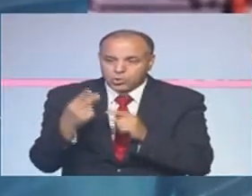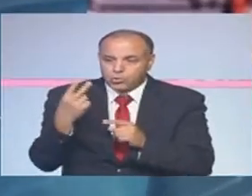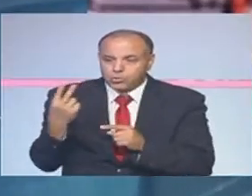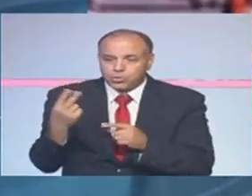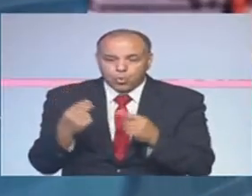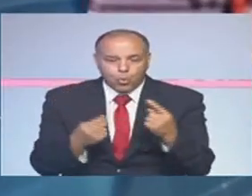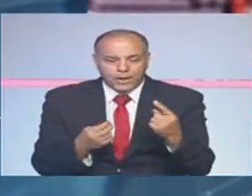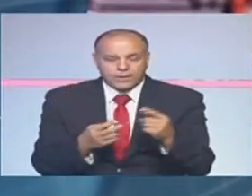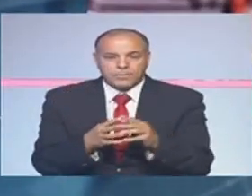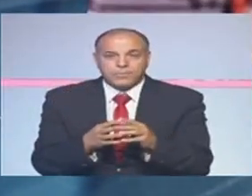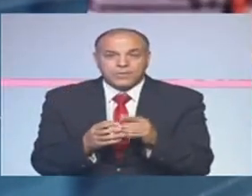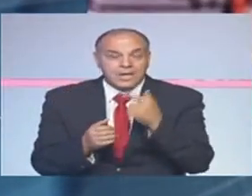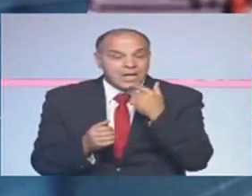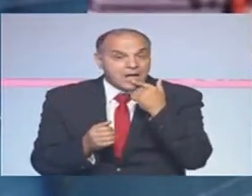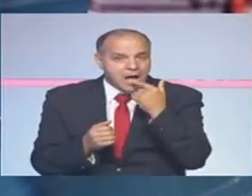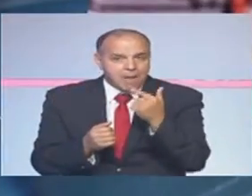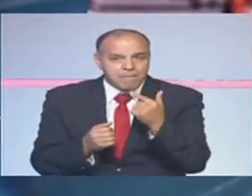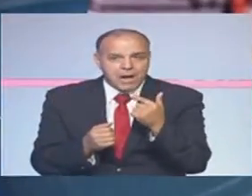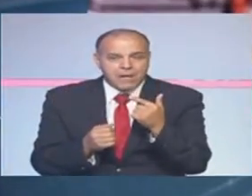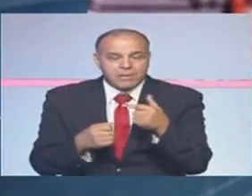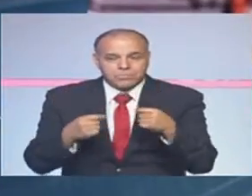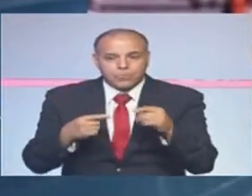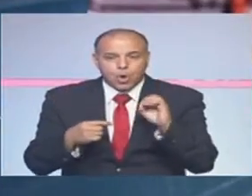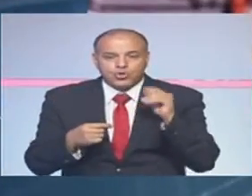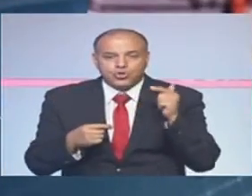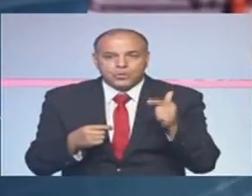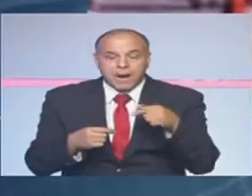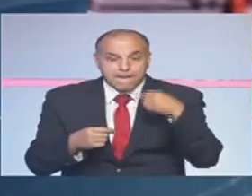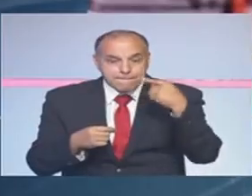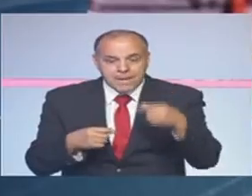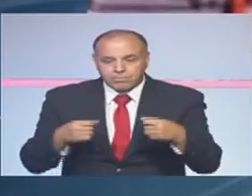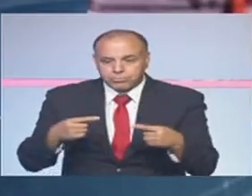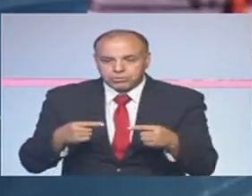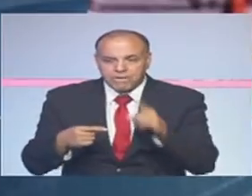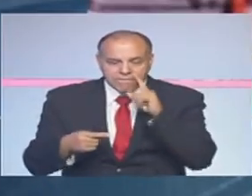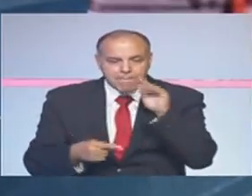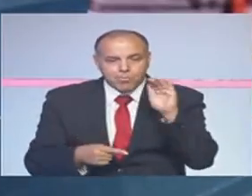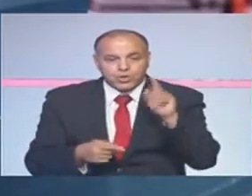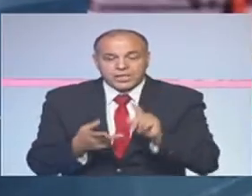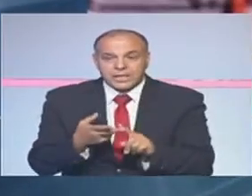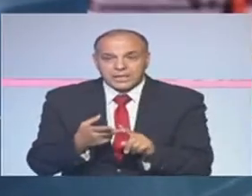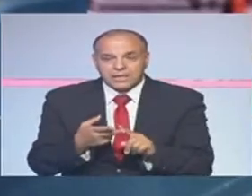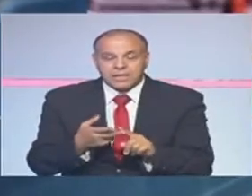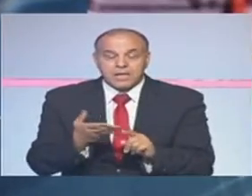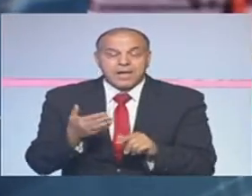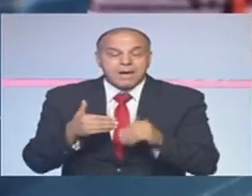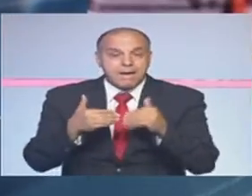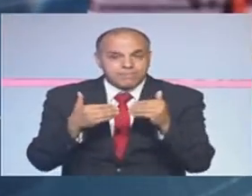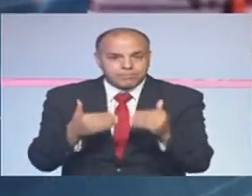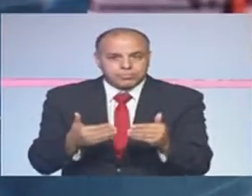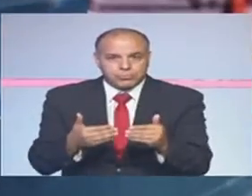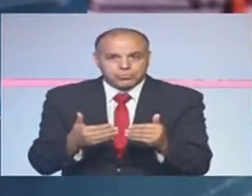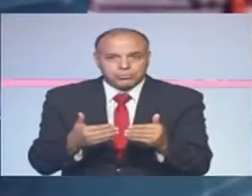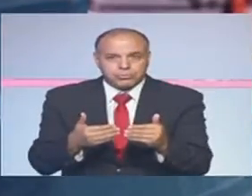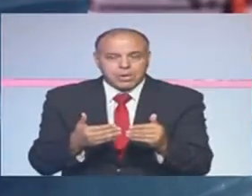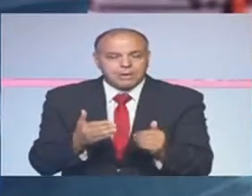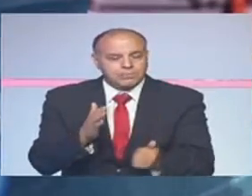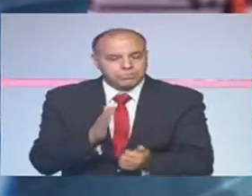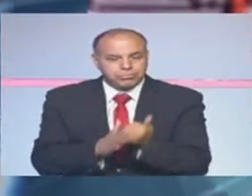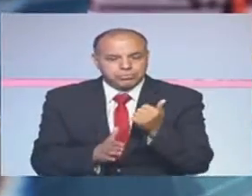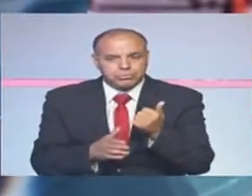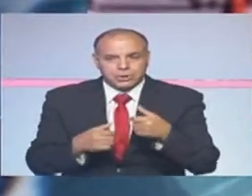لمجموعه واحده وستواجه انس جابر في الدور المقبل البولونيه ايضا سوف ياتيك المعفاه من